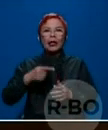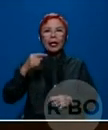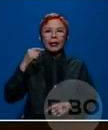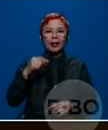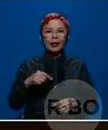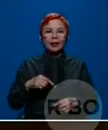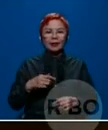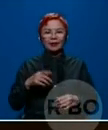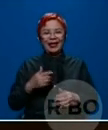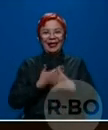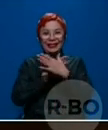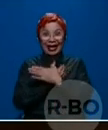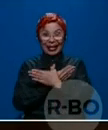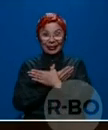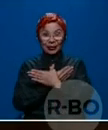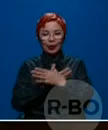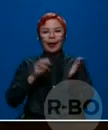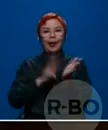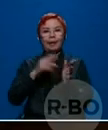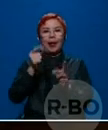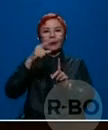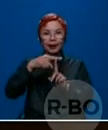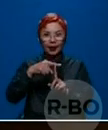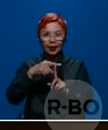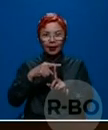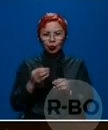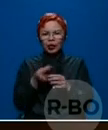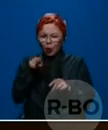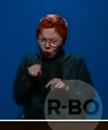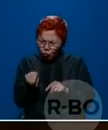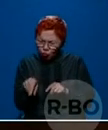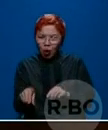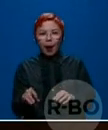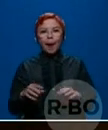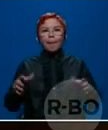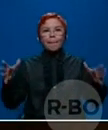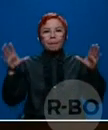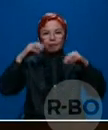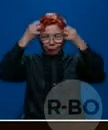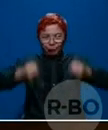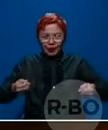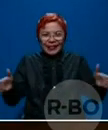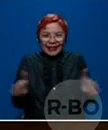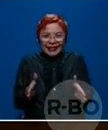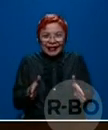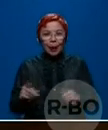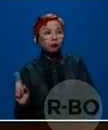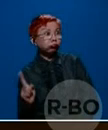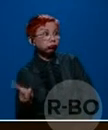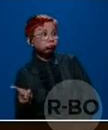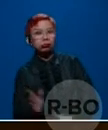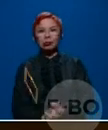Trans Jakarta MRT muncul yang lebih kecil bus minibus sampai microlet sampai